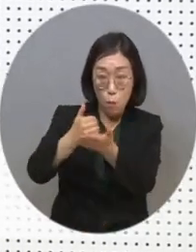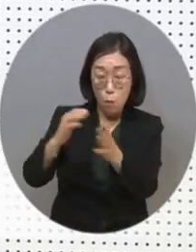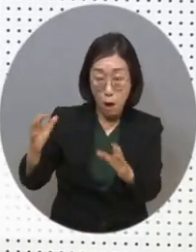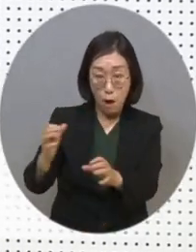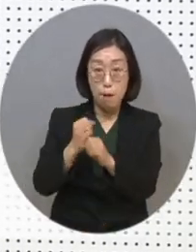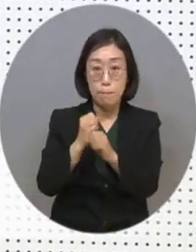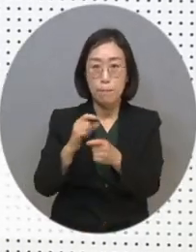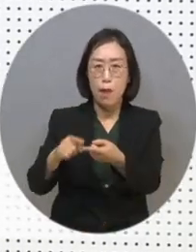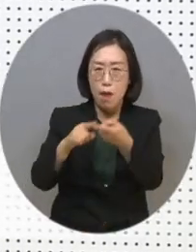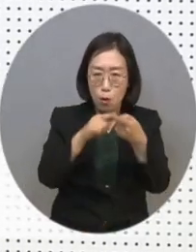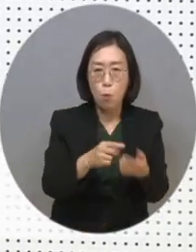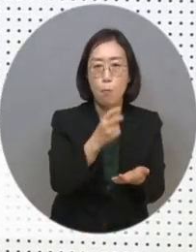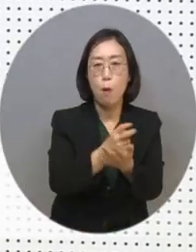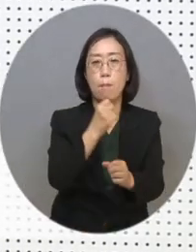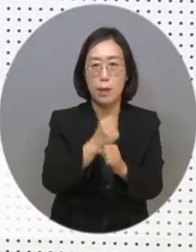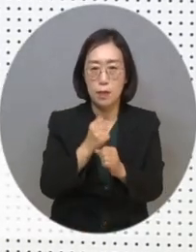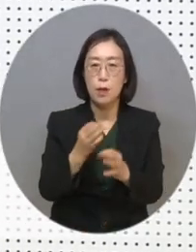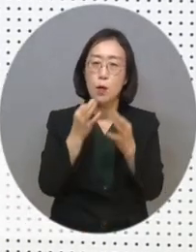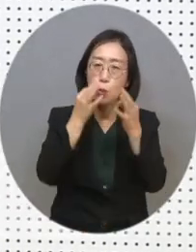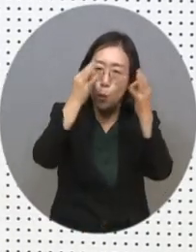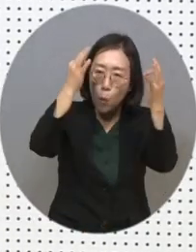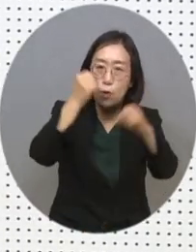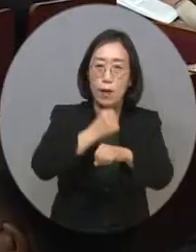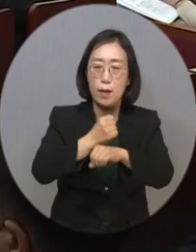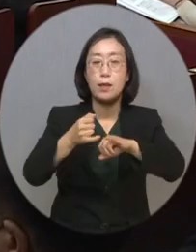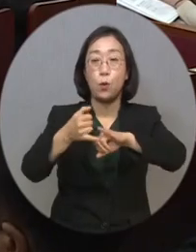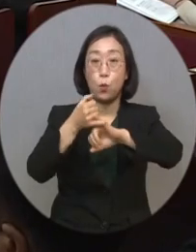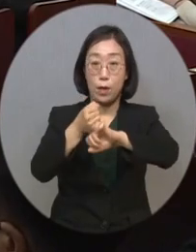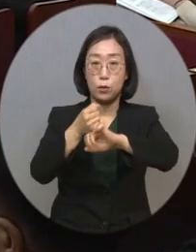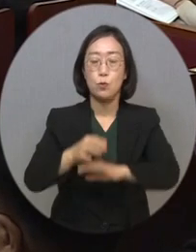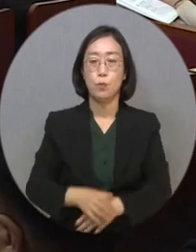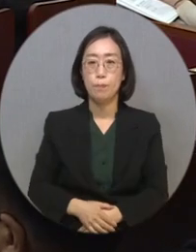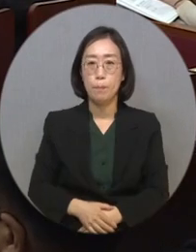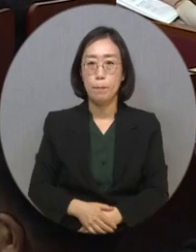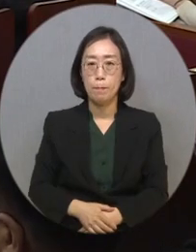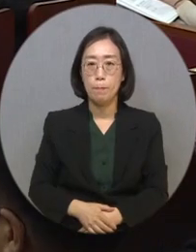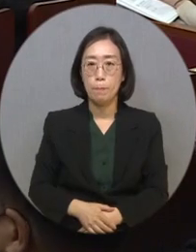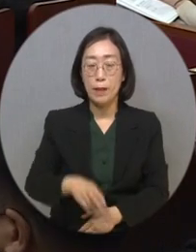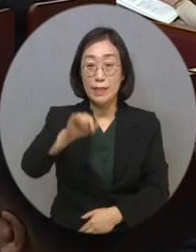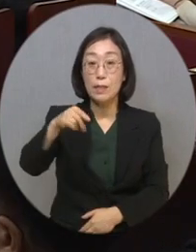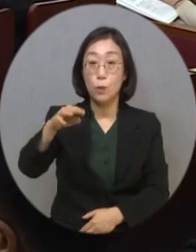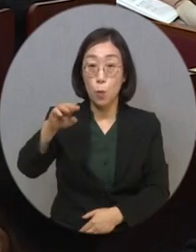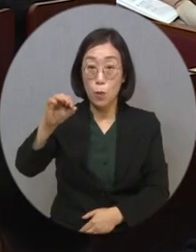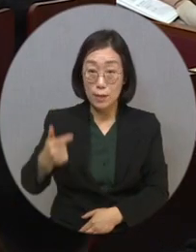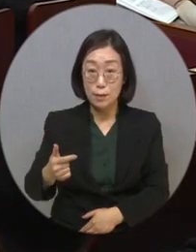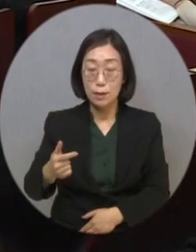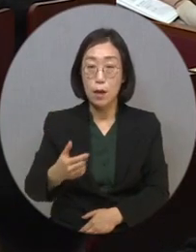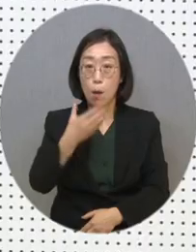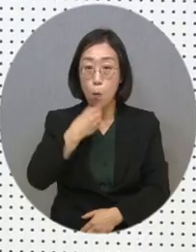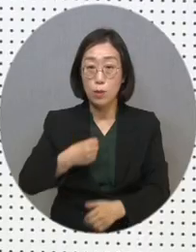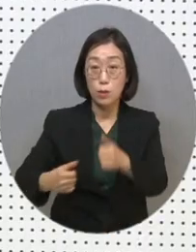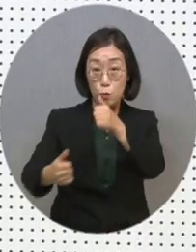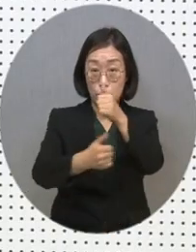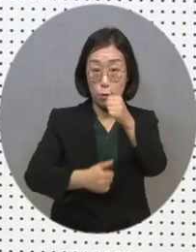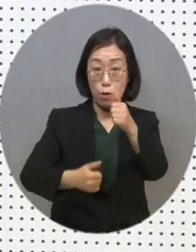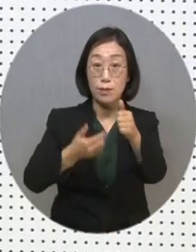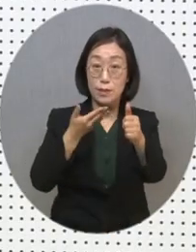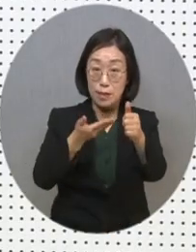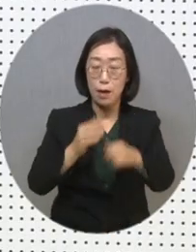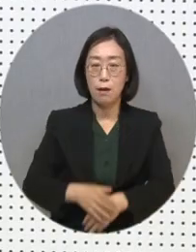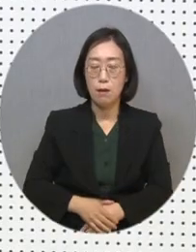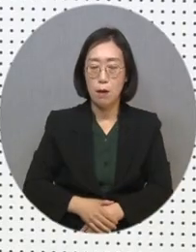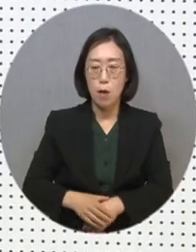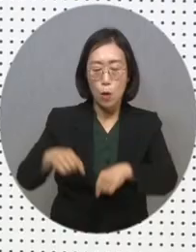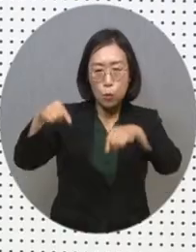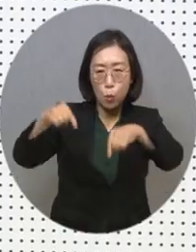정책에 반영할 수 있도록 최선의 노력을 다하겠다는 말씀드리겠고. 또한 신동근 보건복지위원장은 이날 진행된 토론을